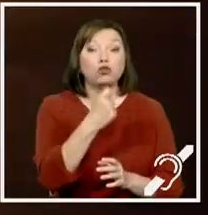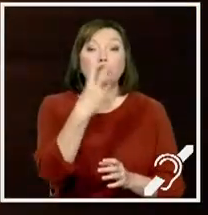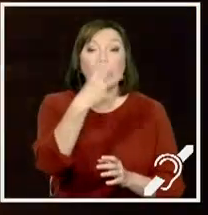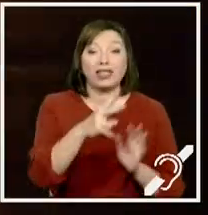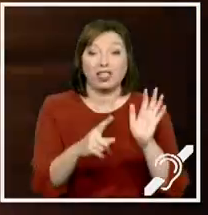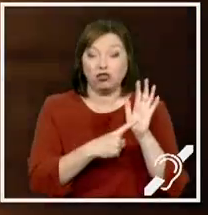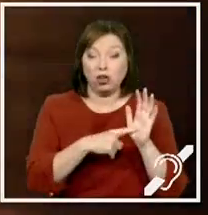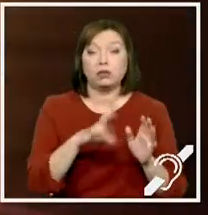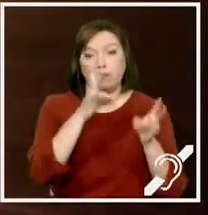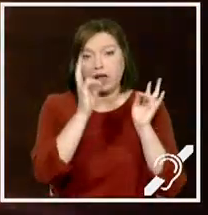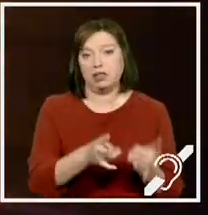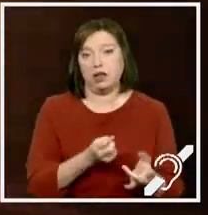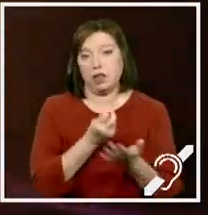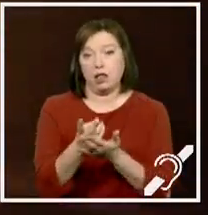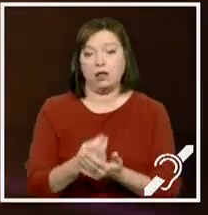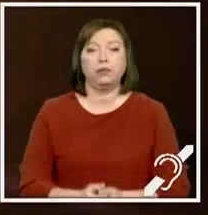136 au fost rănite